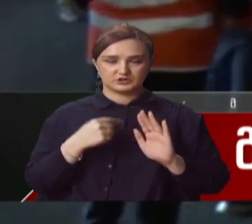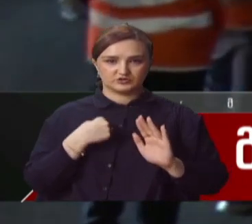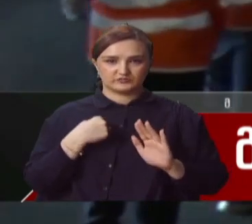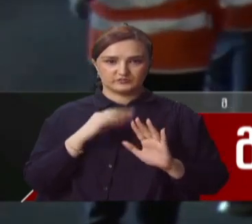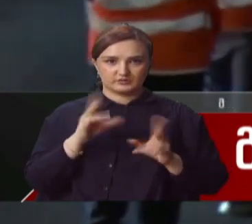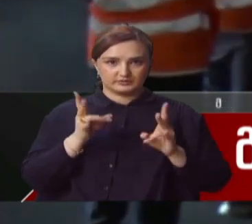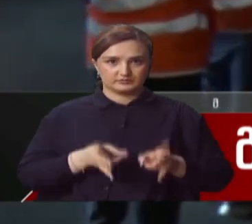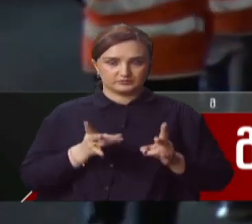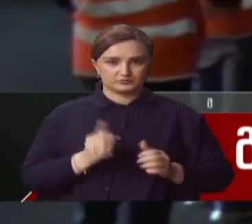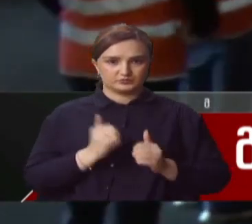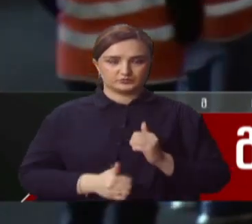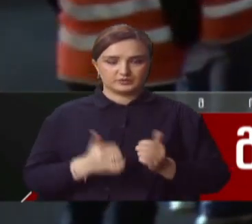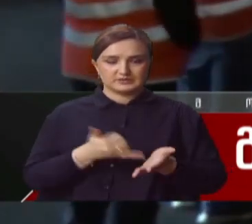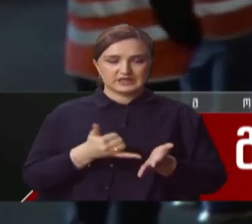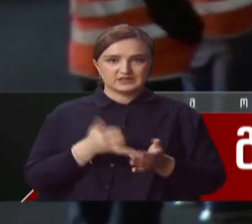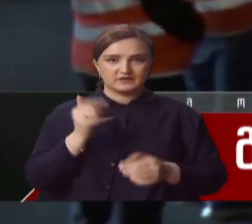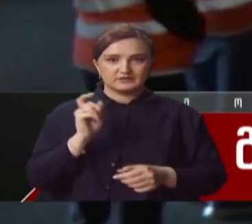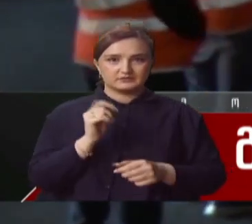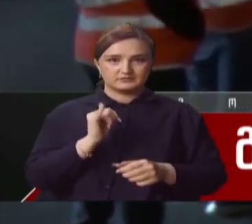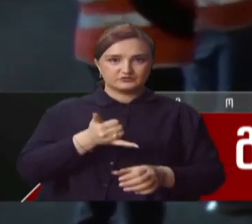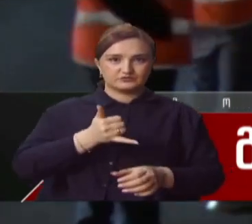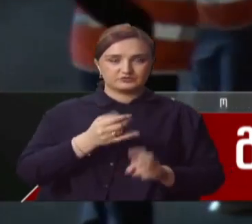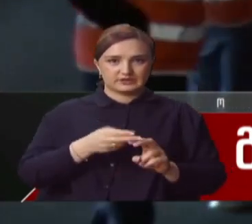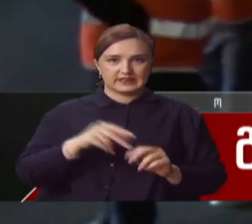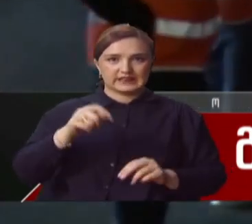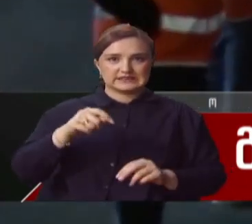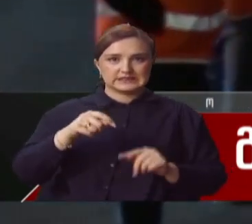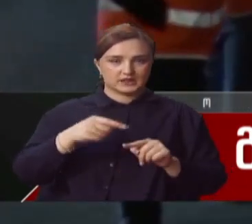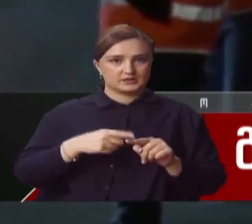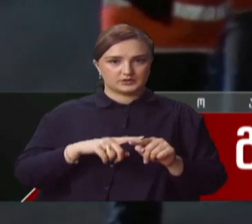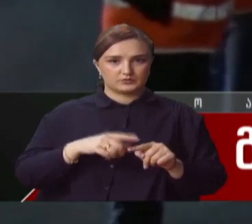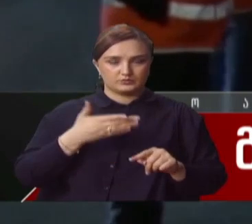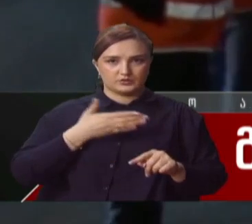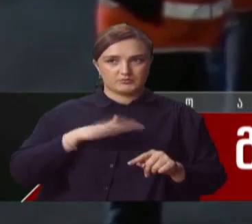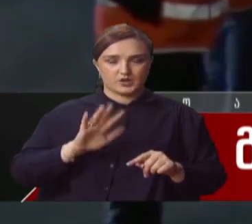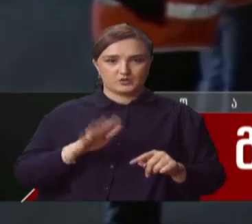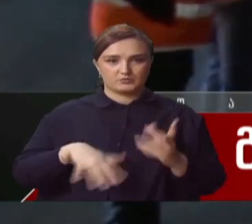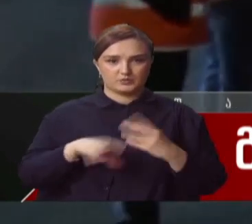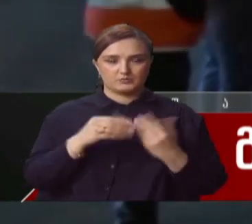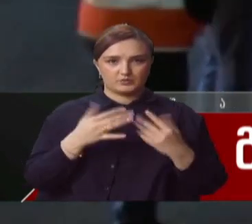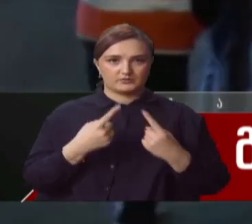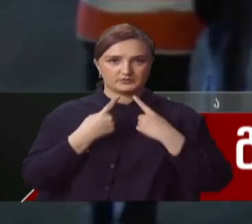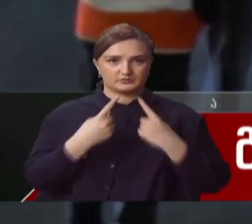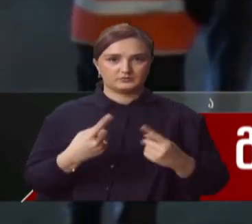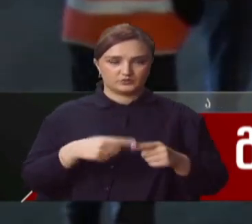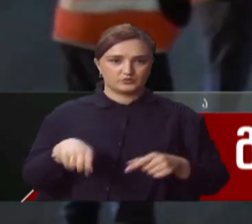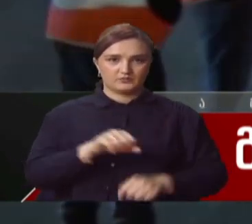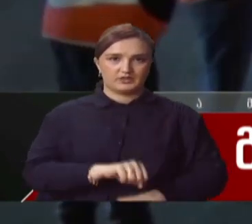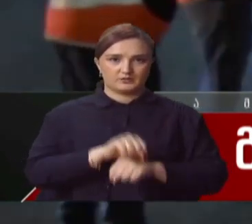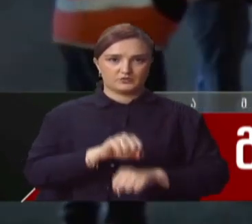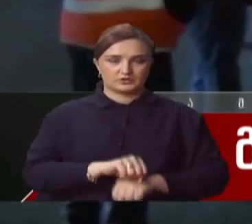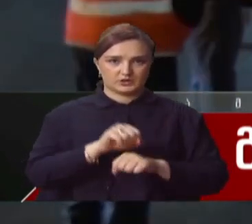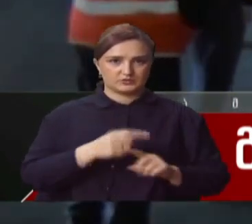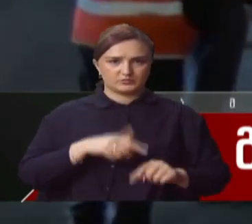გარდამტეხი მომენტი გახდა დიზელის საწვავის მიწოდების შემცირება. საყოველთაო უკმაყოფილებამ გარეთ ამოხეთქა და დემონსტრაციებში გადაიზარდა.